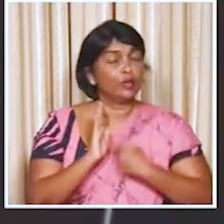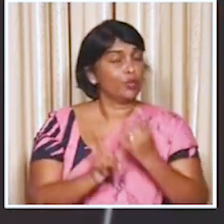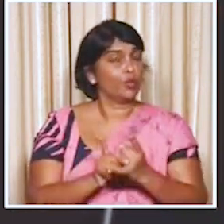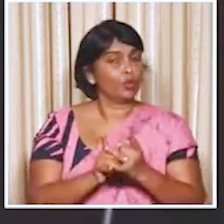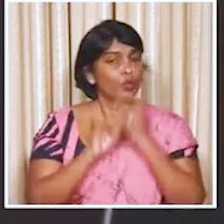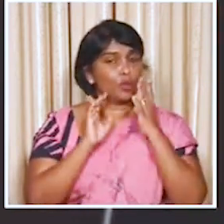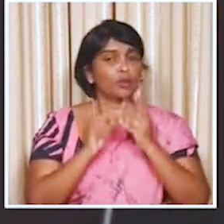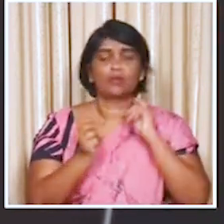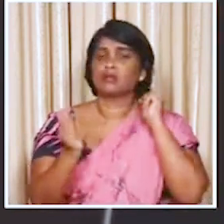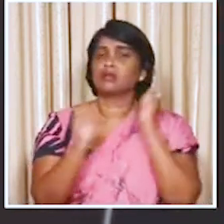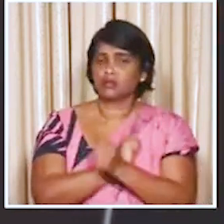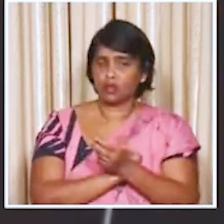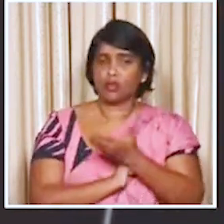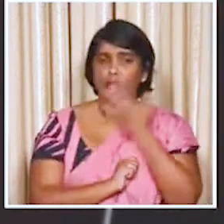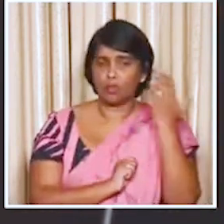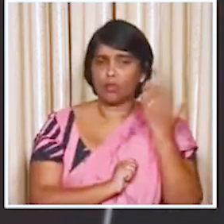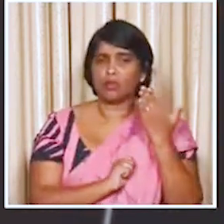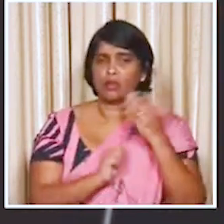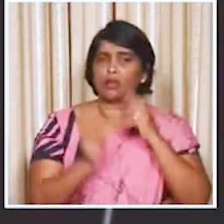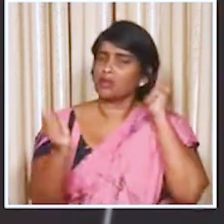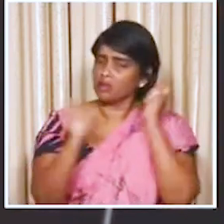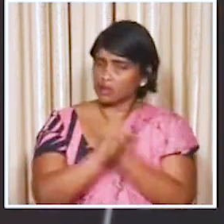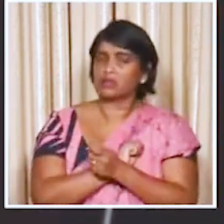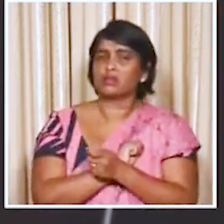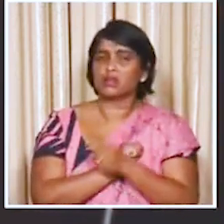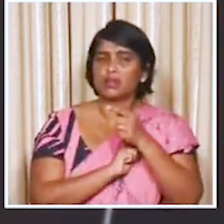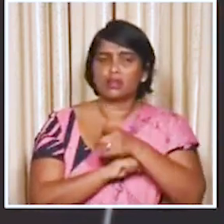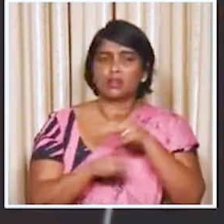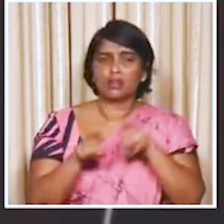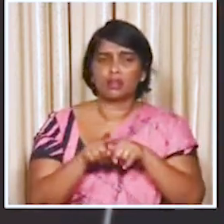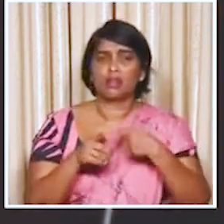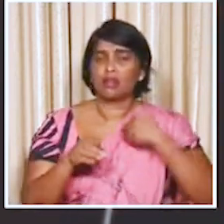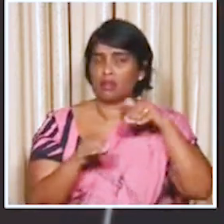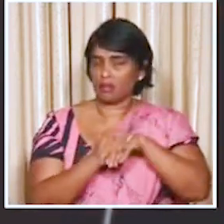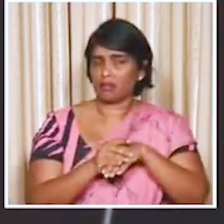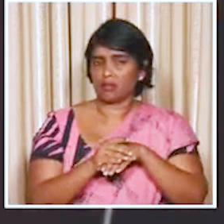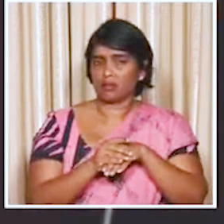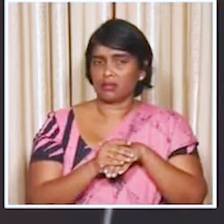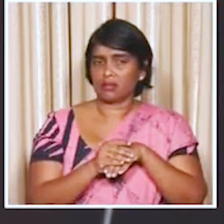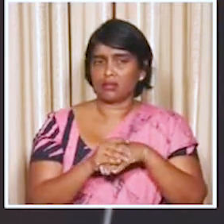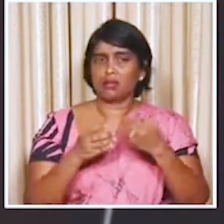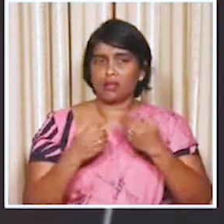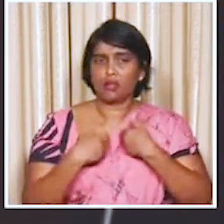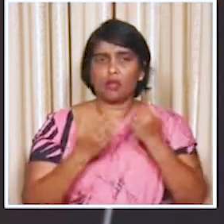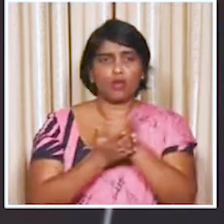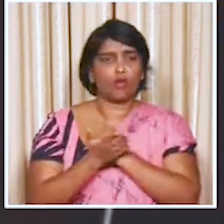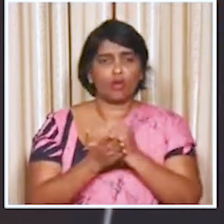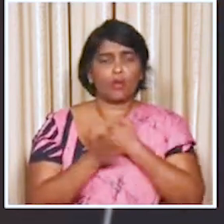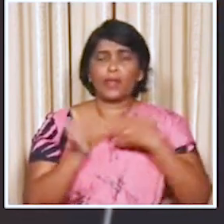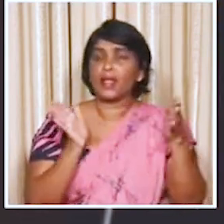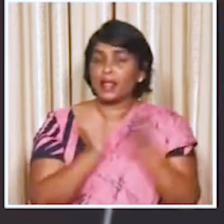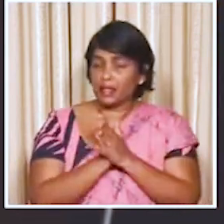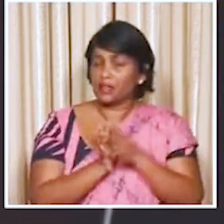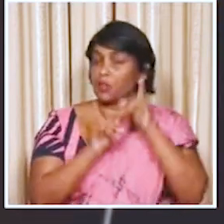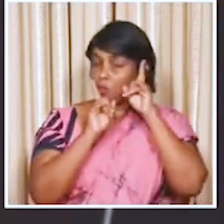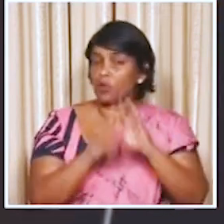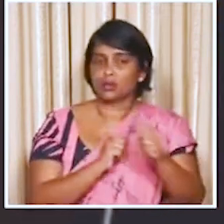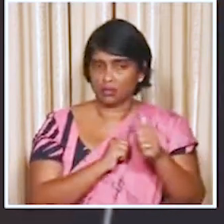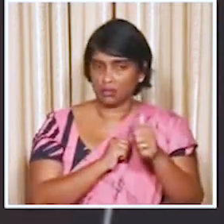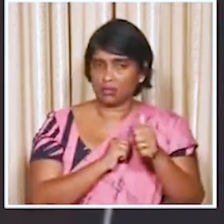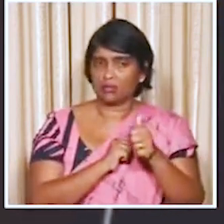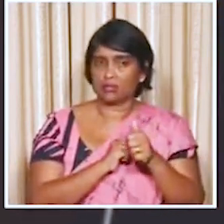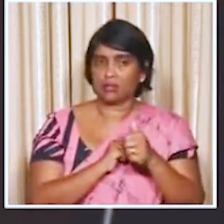ne wenas karada hege neetiyak tiyena nan wenas kala yutui ekaṭa tamai api metanta ævilla inne api sielu denama ekathu vela enne de kala